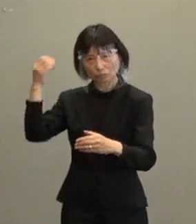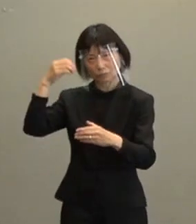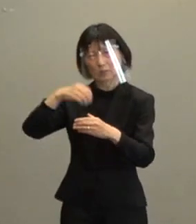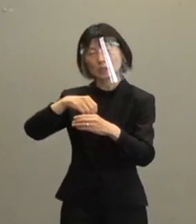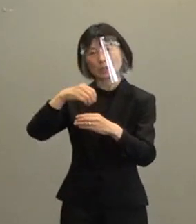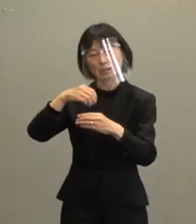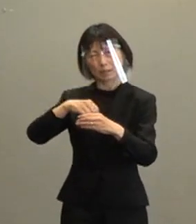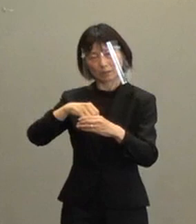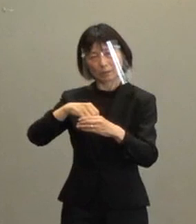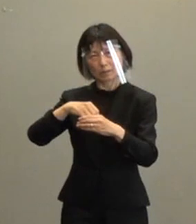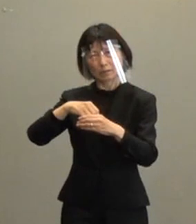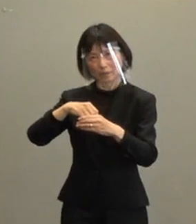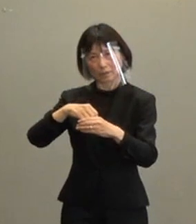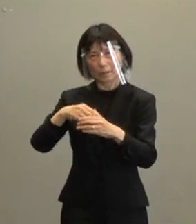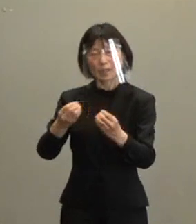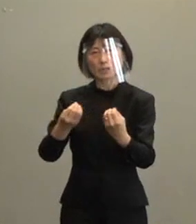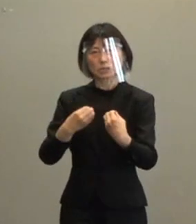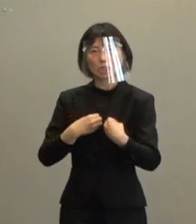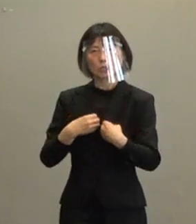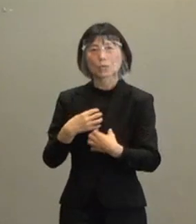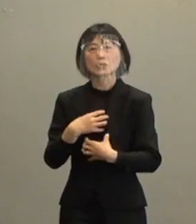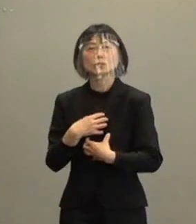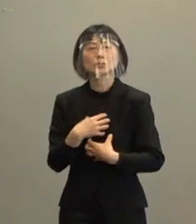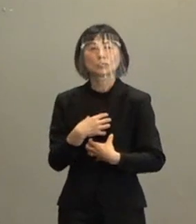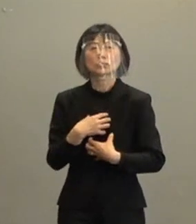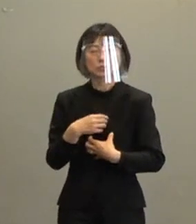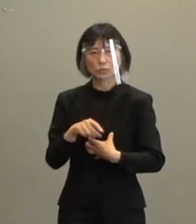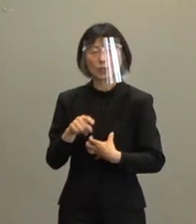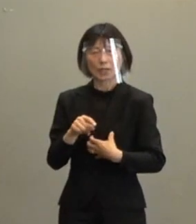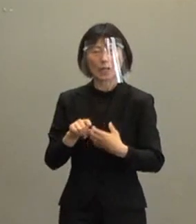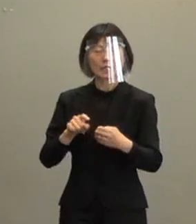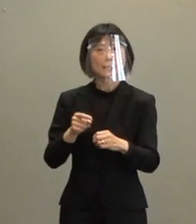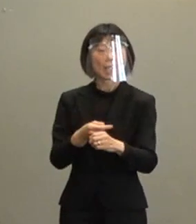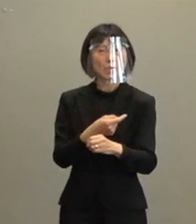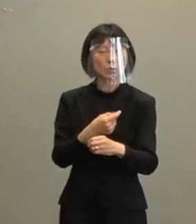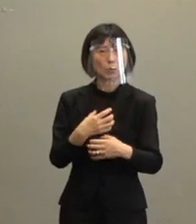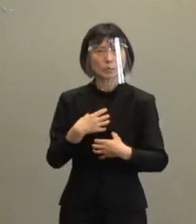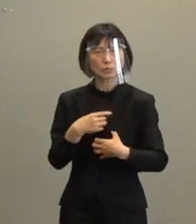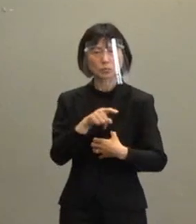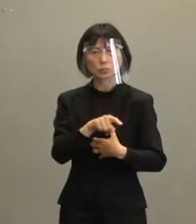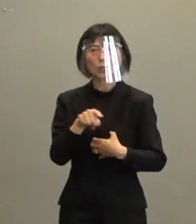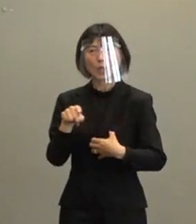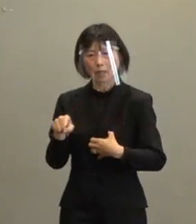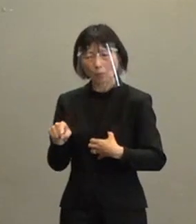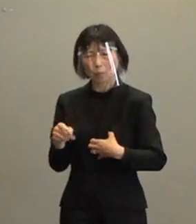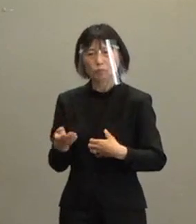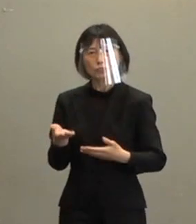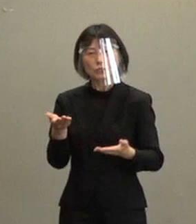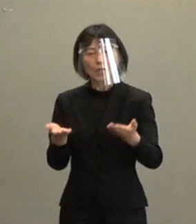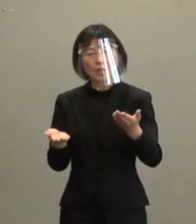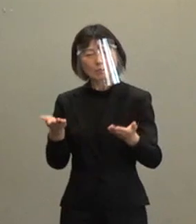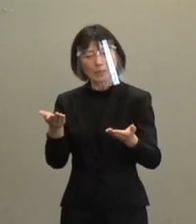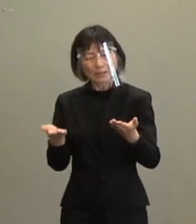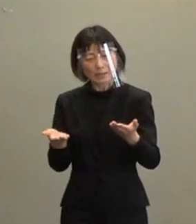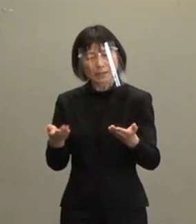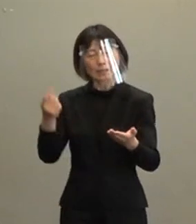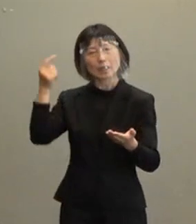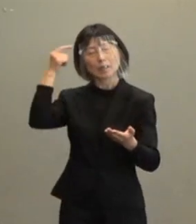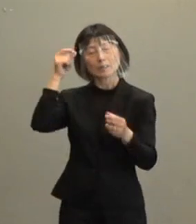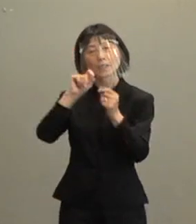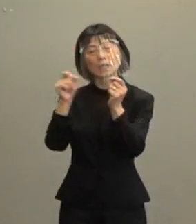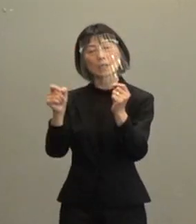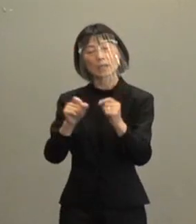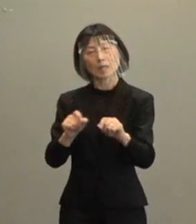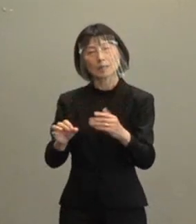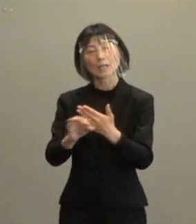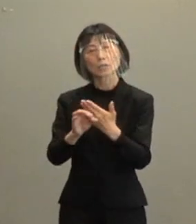ね、感染リスクとそれ以外のリスクをしっかりと天秤にとってですね、考えた結果ですね、例